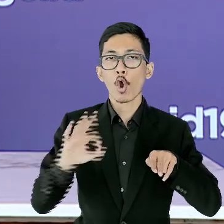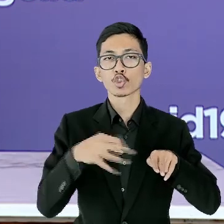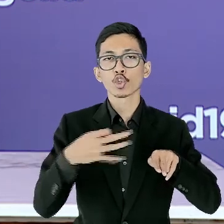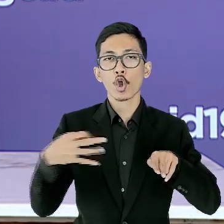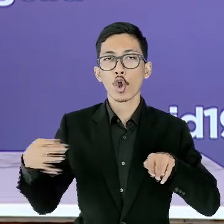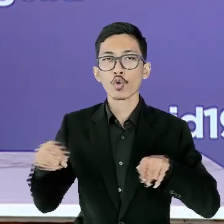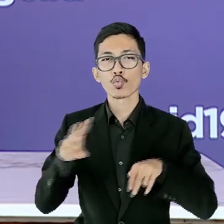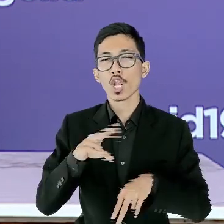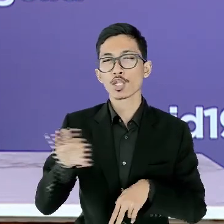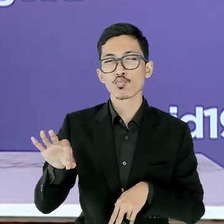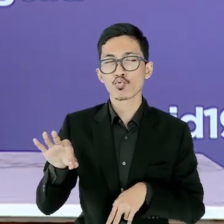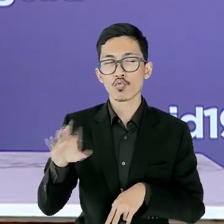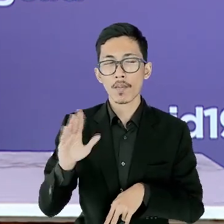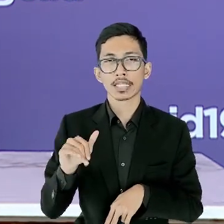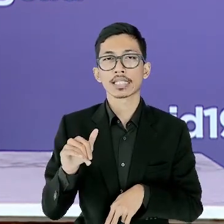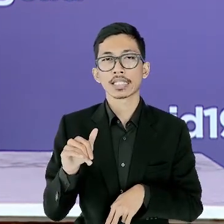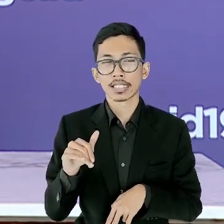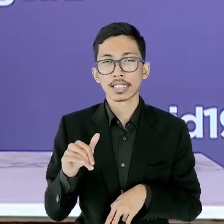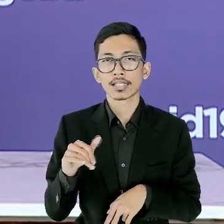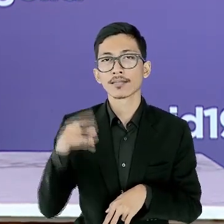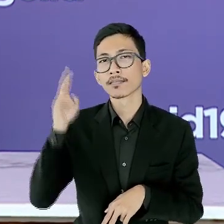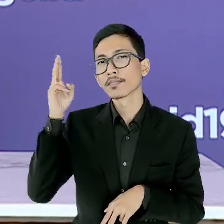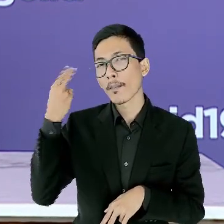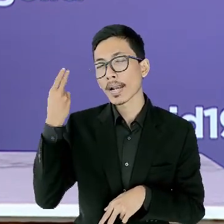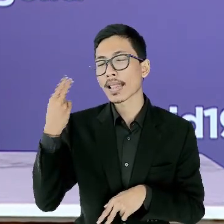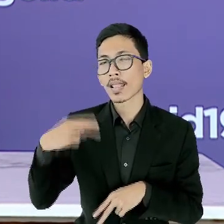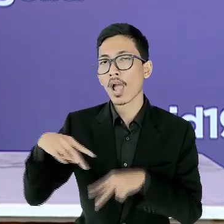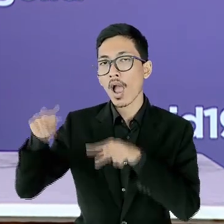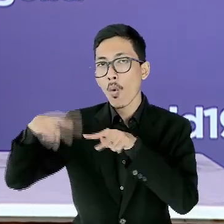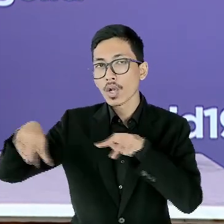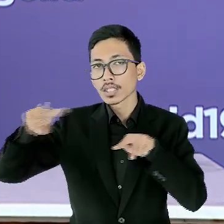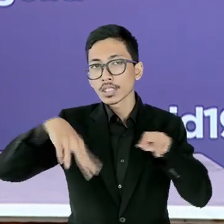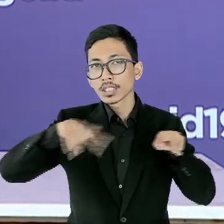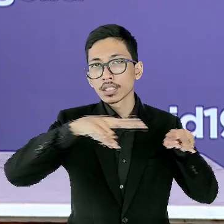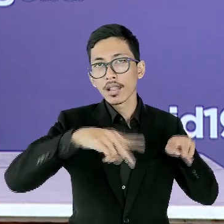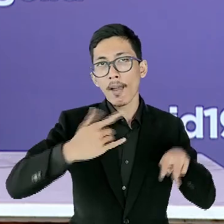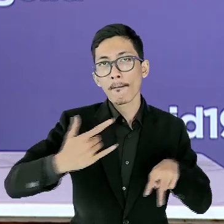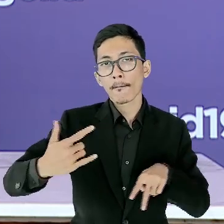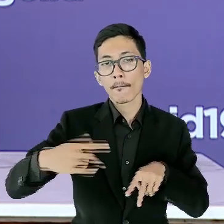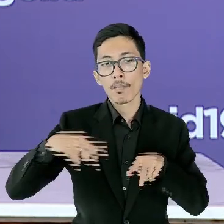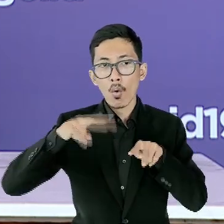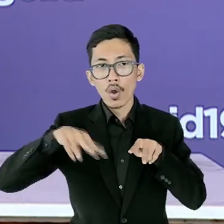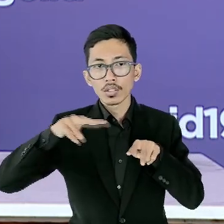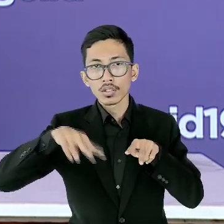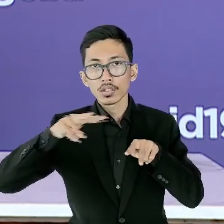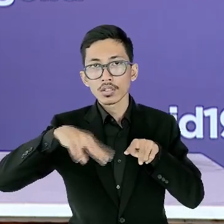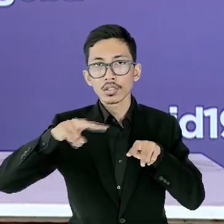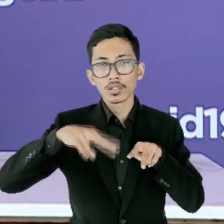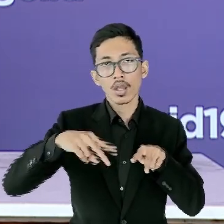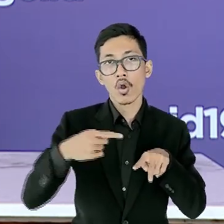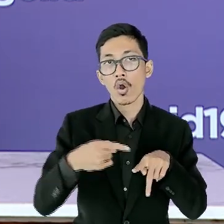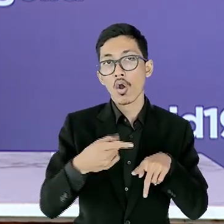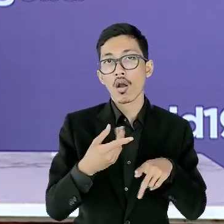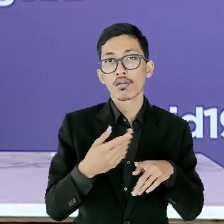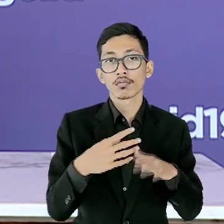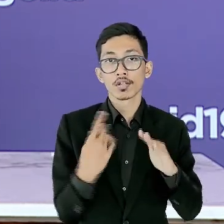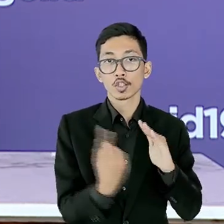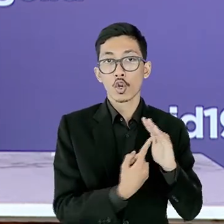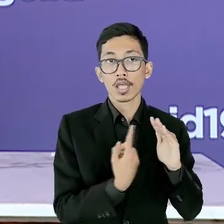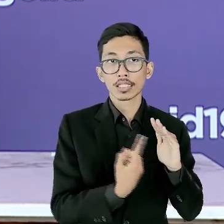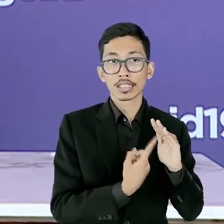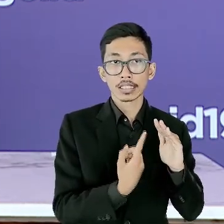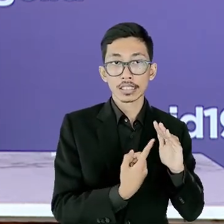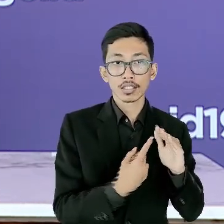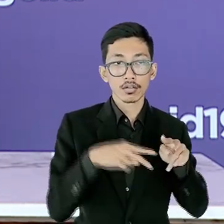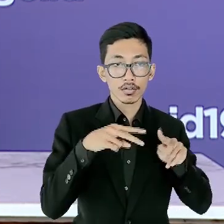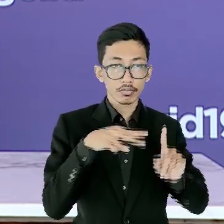setempat akan terus mengawasi sirkulasi masuk dan keluarnya pasien dan berupaya keras setiap pasien yang menjalani isolasi dapat